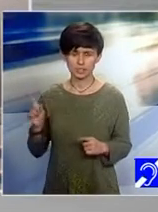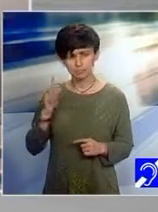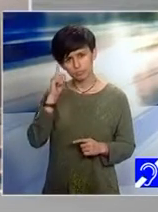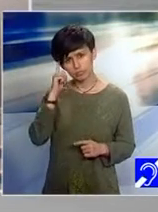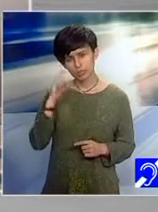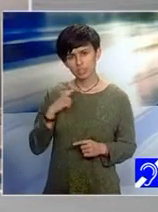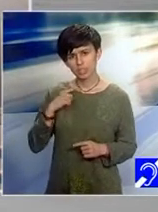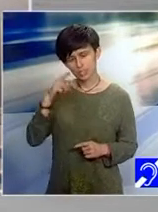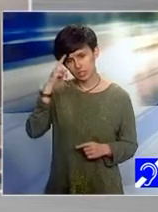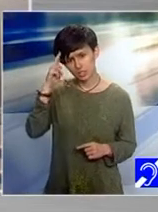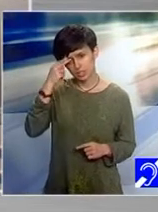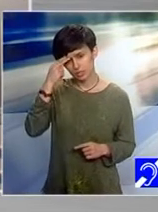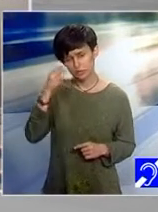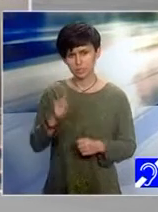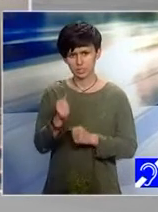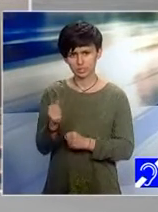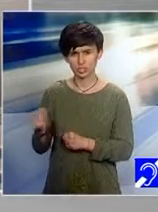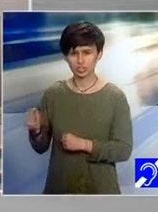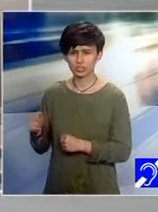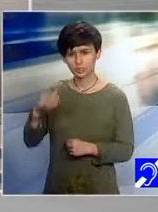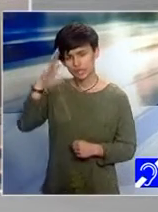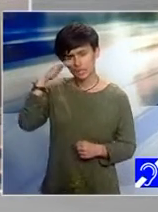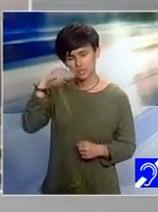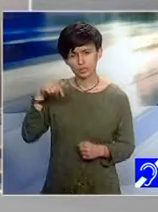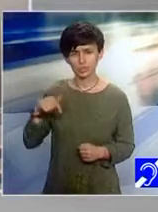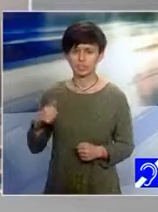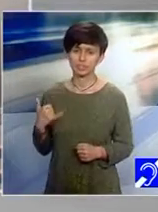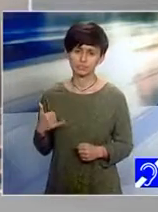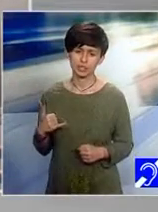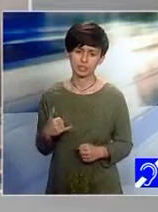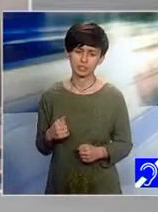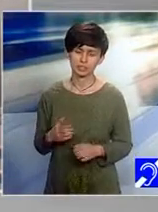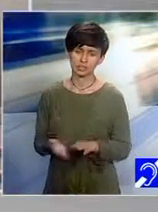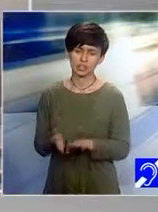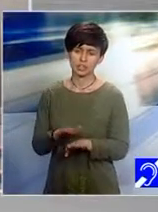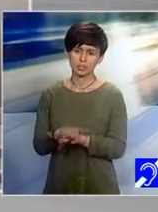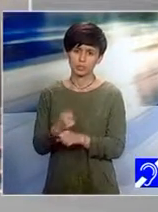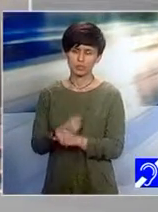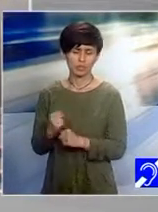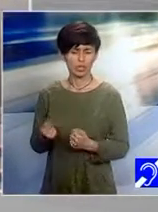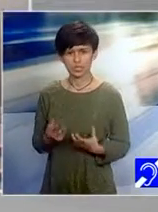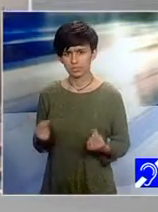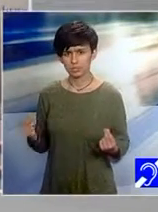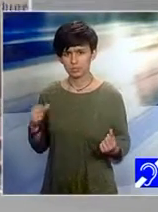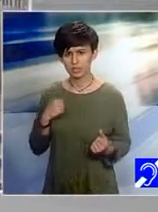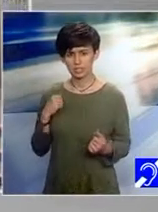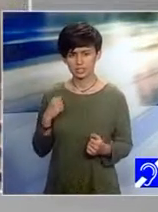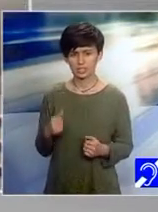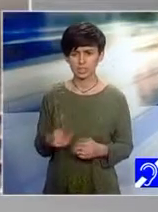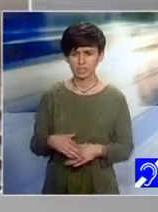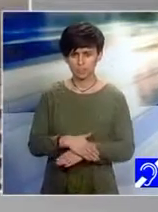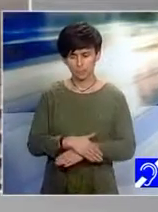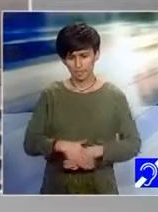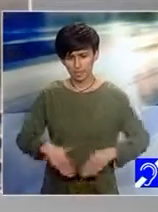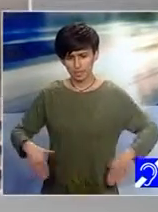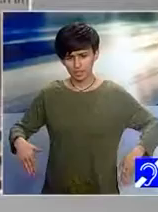și din moment ce până în ziua de astăzi mor foarte mulți tineri pe granița cu Azerbaidjanul, pentru că este